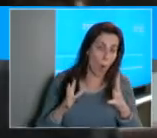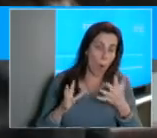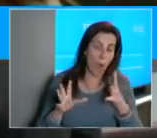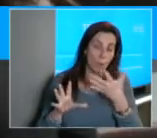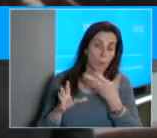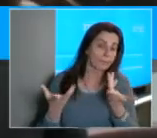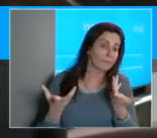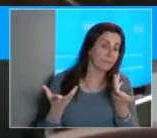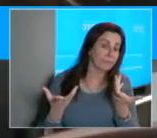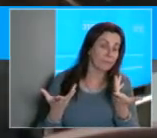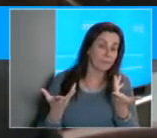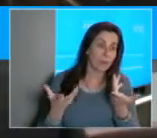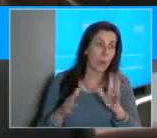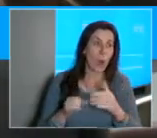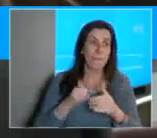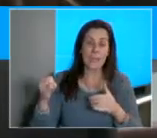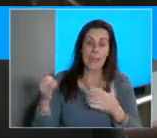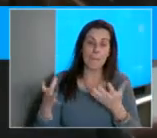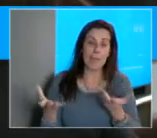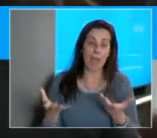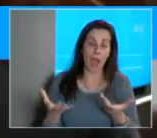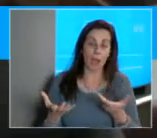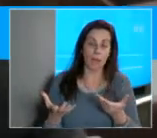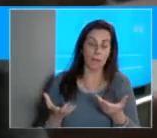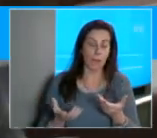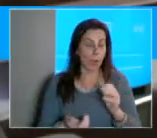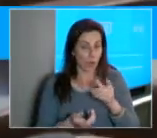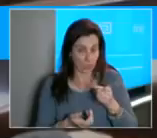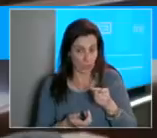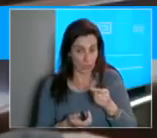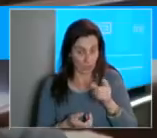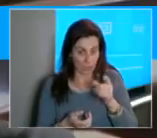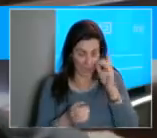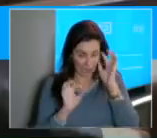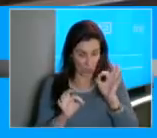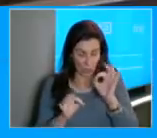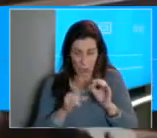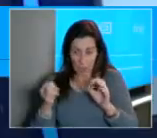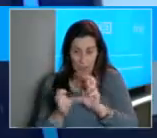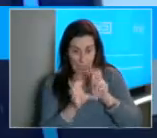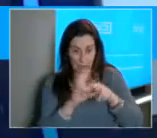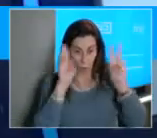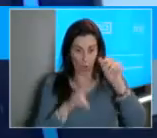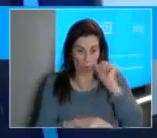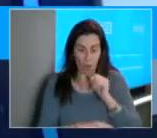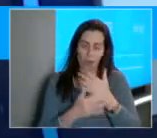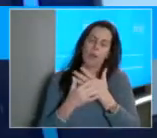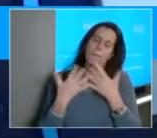לקחת מימינה, אבל... זה אופציה, עוזי ברוך? תראי, בוודאי שהם